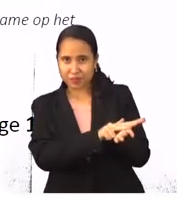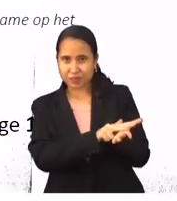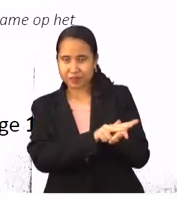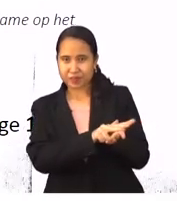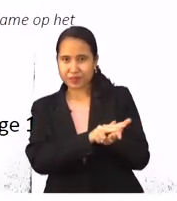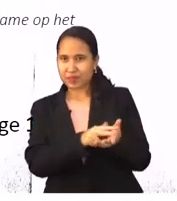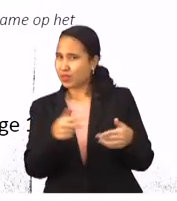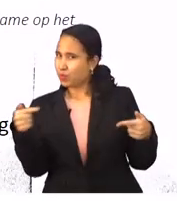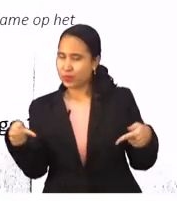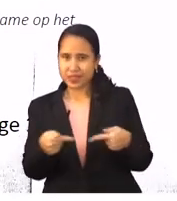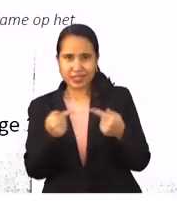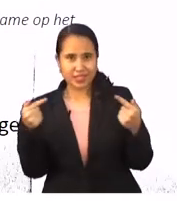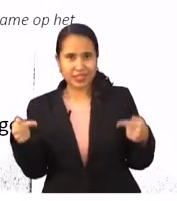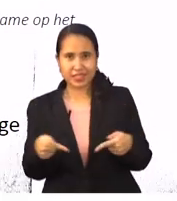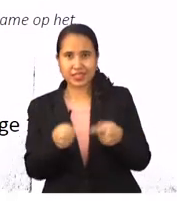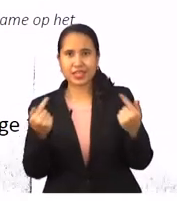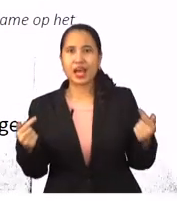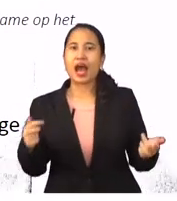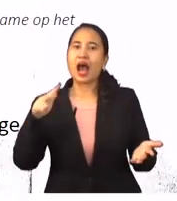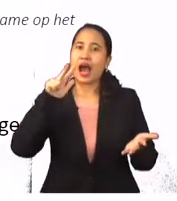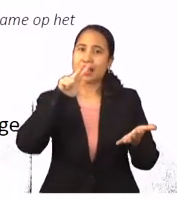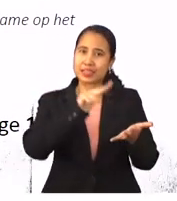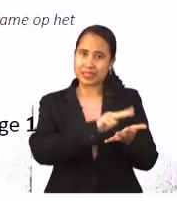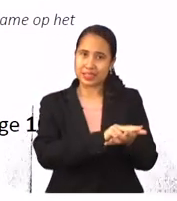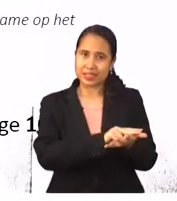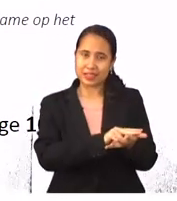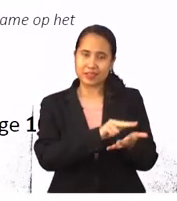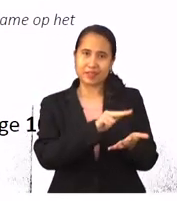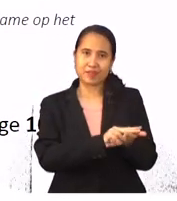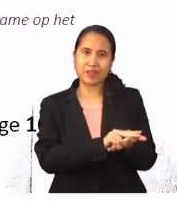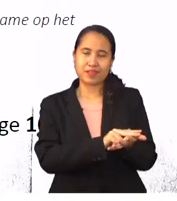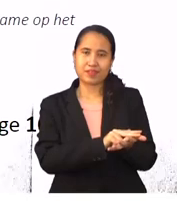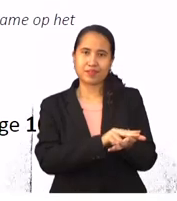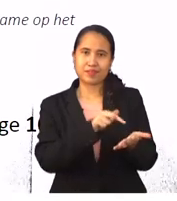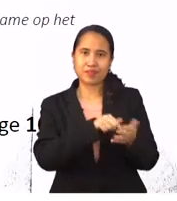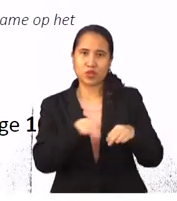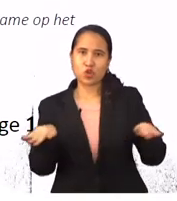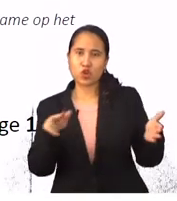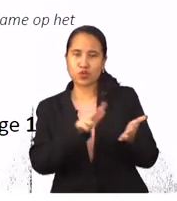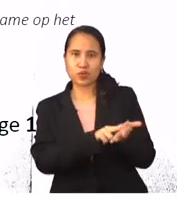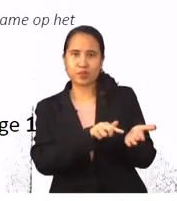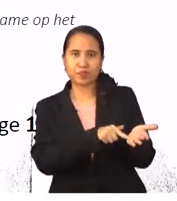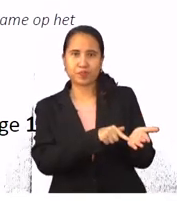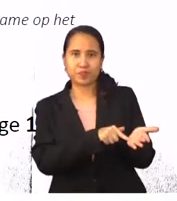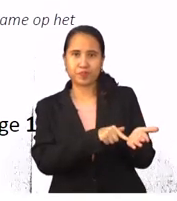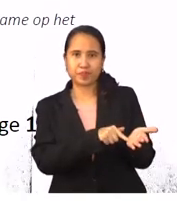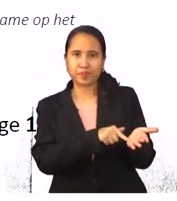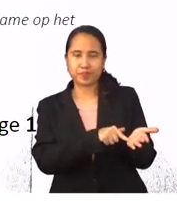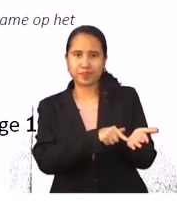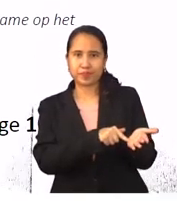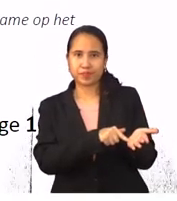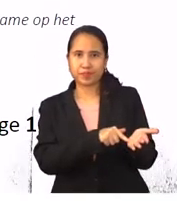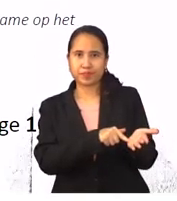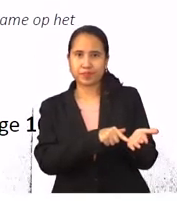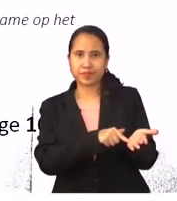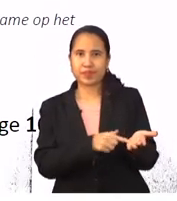strijdigheid behoeft te bestaan met artikel 131 lid 3 van de grondwet. Zowel artikel 72 onder G als